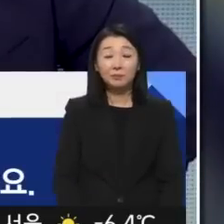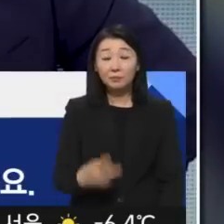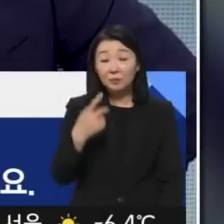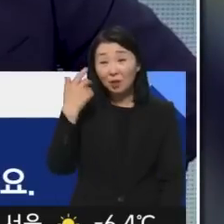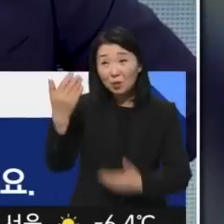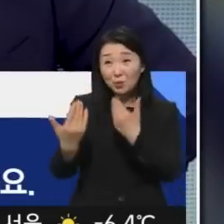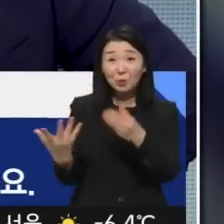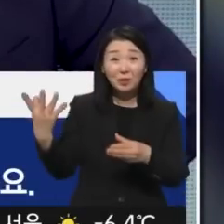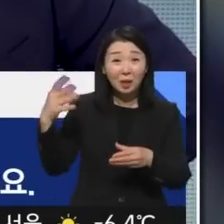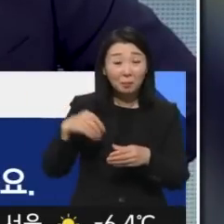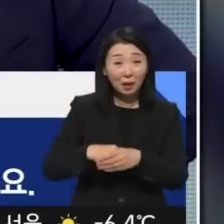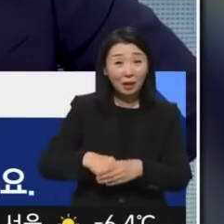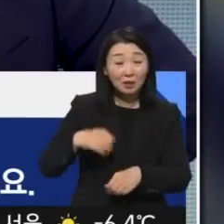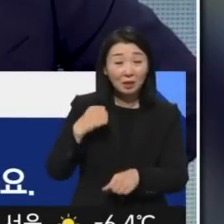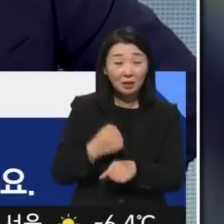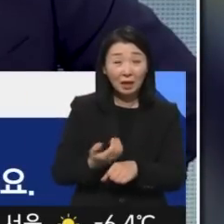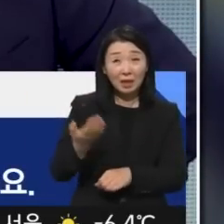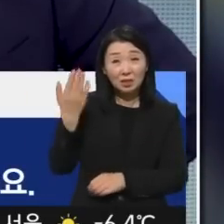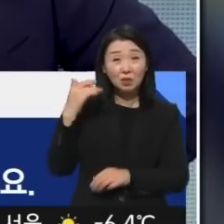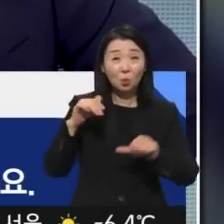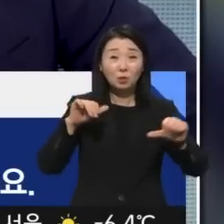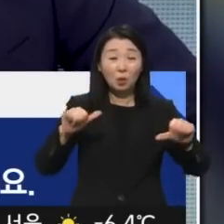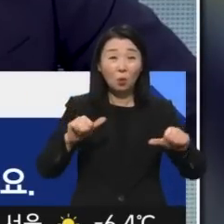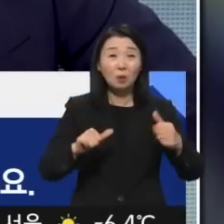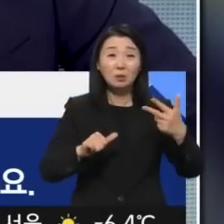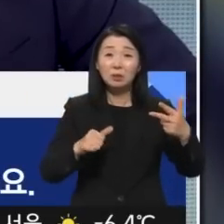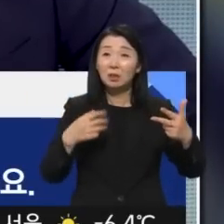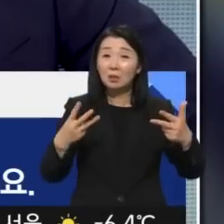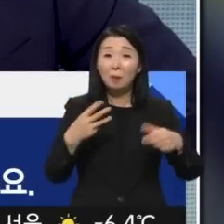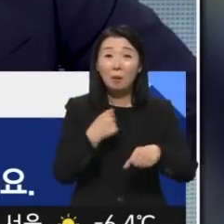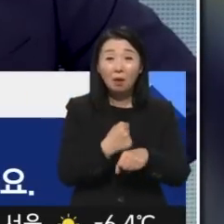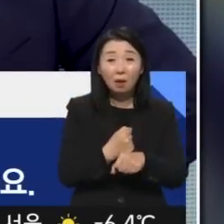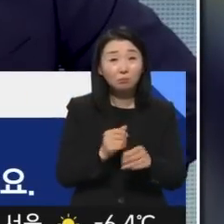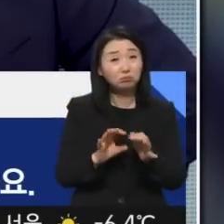여론조사를 반영을 5대5로 한들 7대3으로 한들